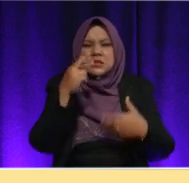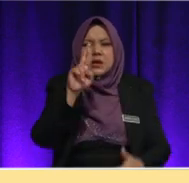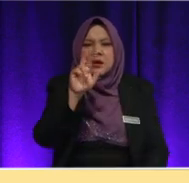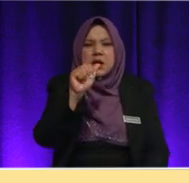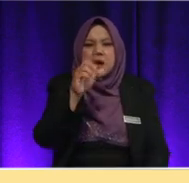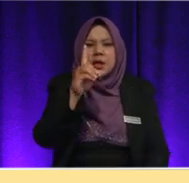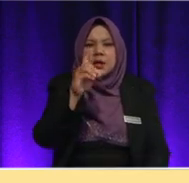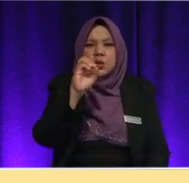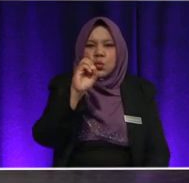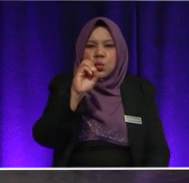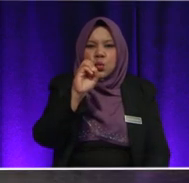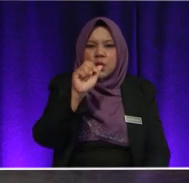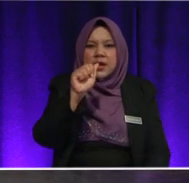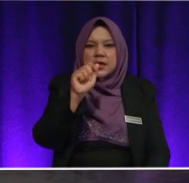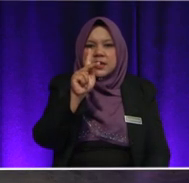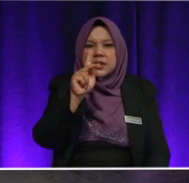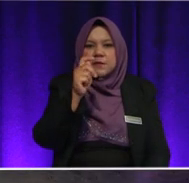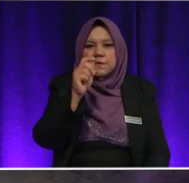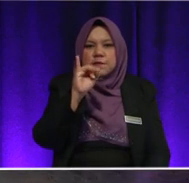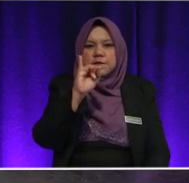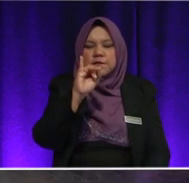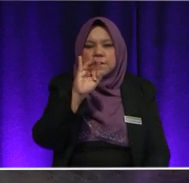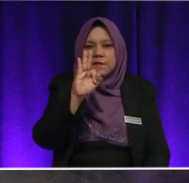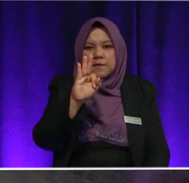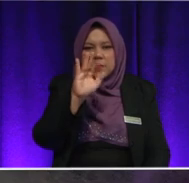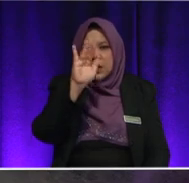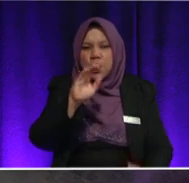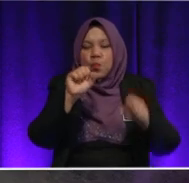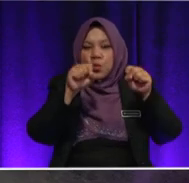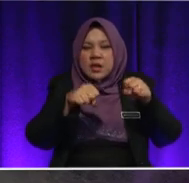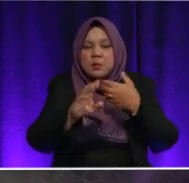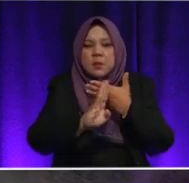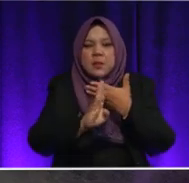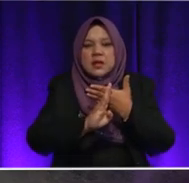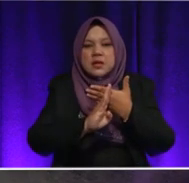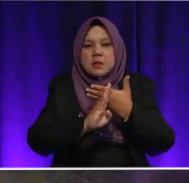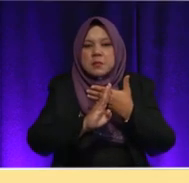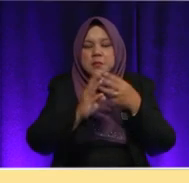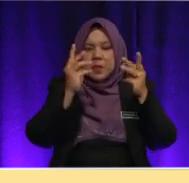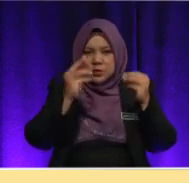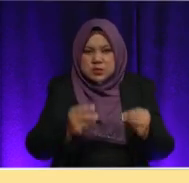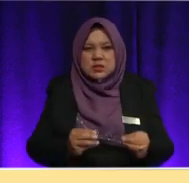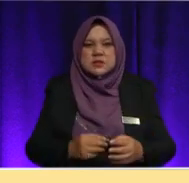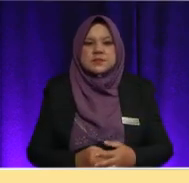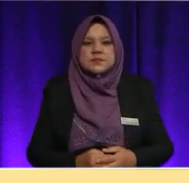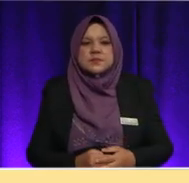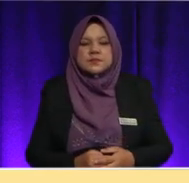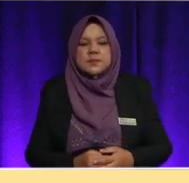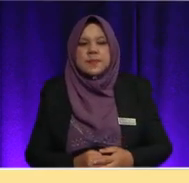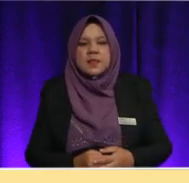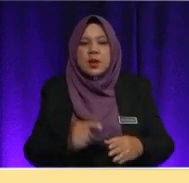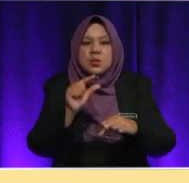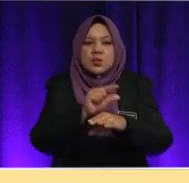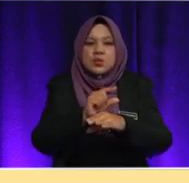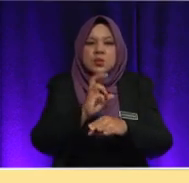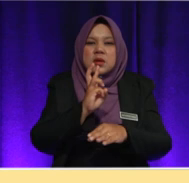boleh memudahkan manusia sudah oke yang kedua adalah pencemaran air Oke proses penghasilan tenaga di Loji Negeri menggunakan